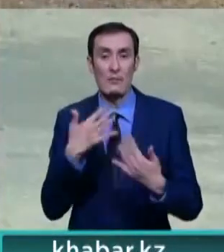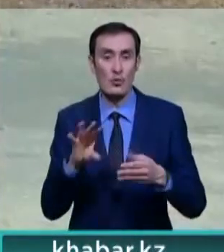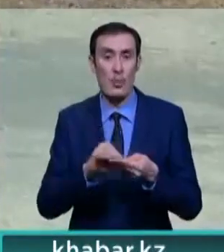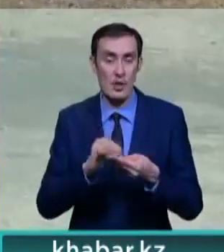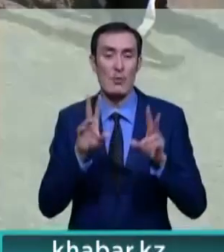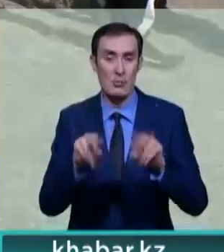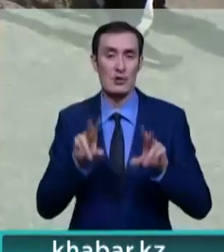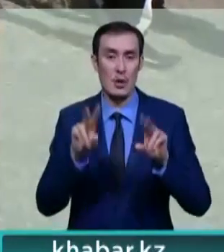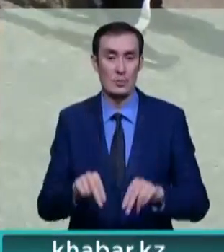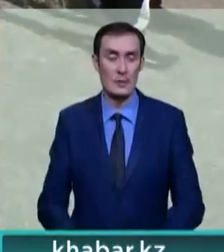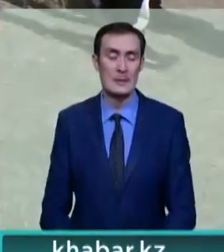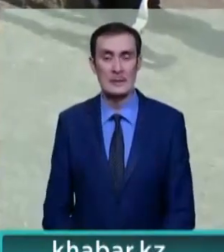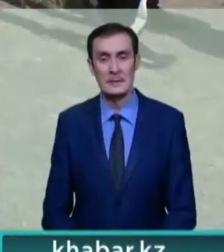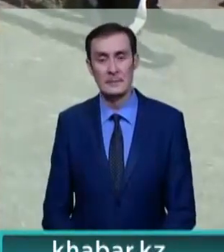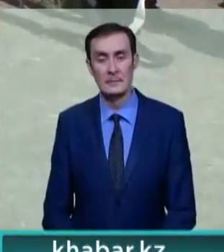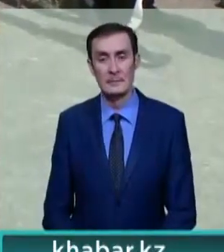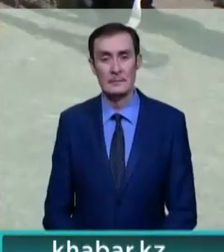обещают.